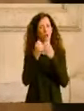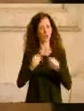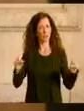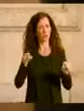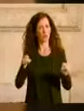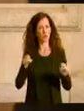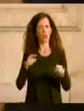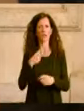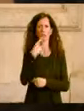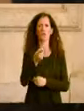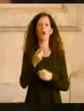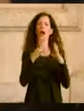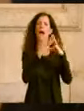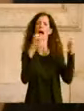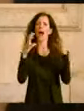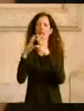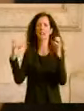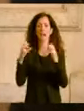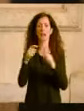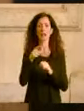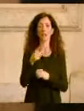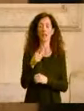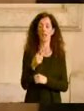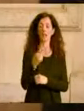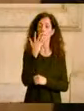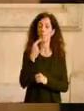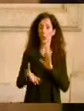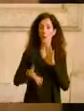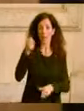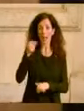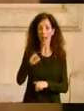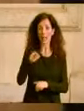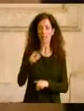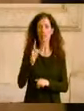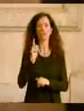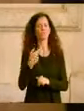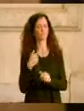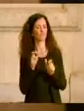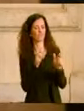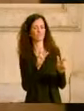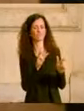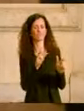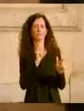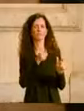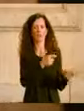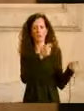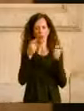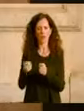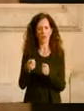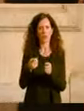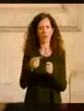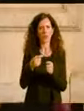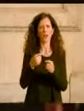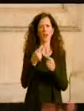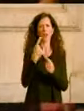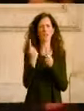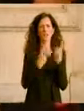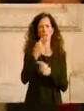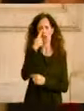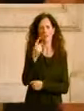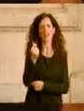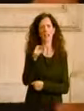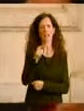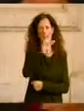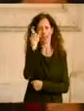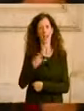alle aziende che chiedono prestiti, dice che devono riportare la loro sede finanziaria in Italia. Lei,